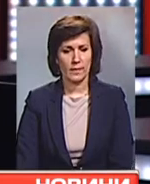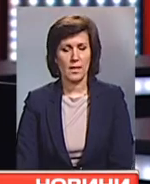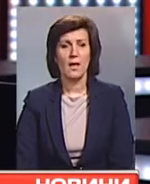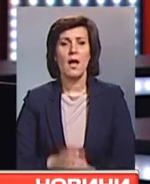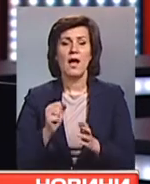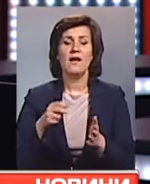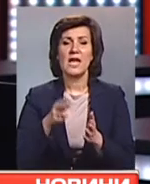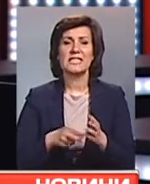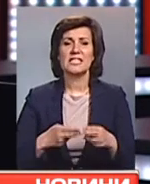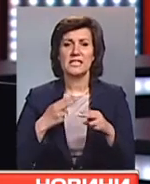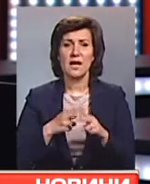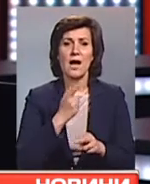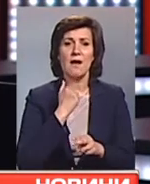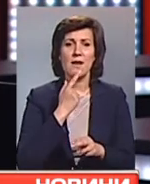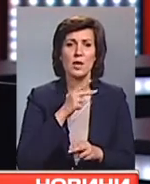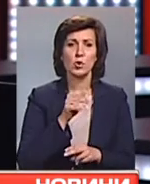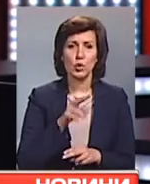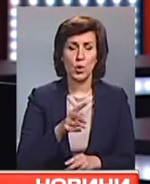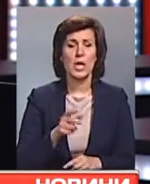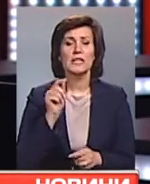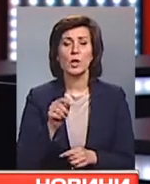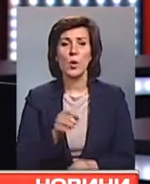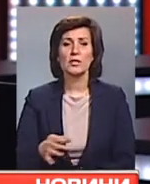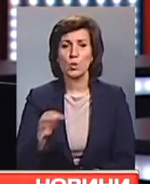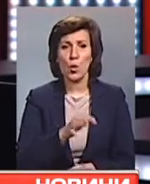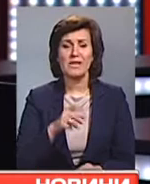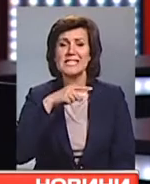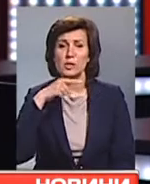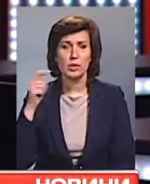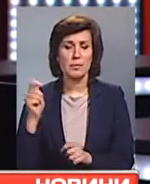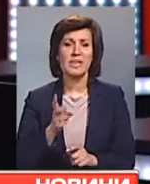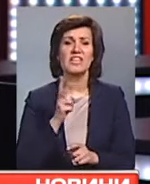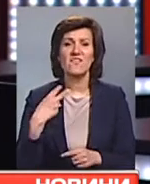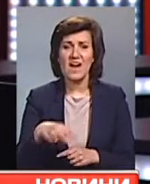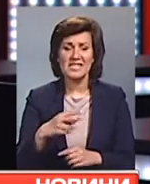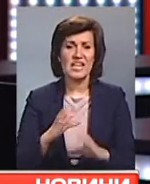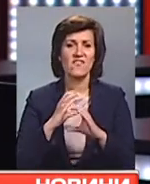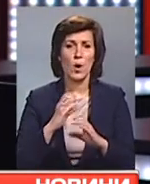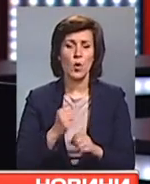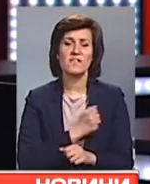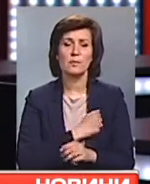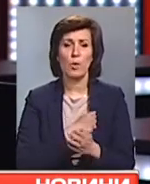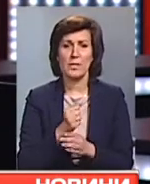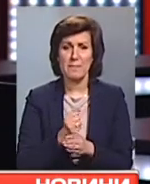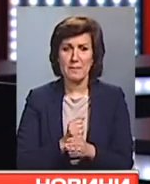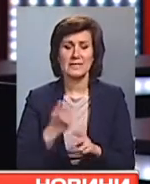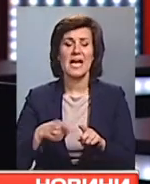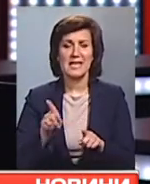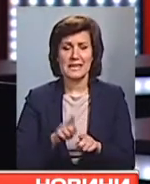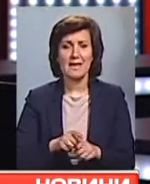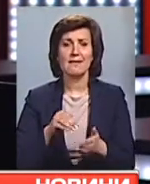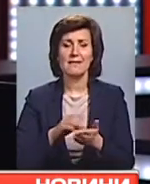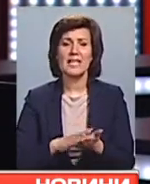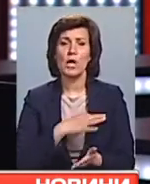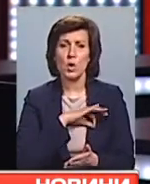На залізничну станцію Краснодон Луганської області з Росії прибули 20 вагонів з боєприпасами. Такі дані розвідки навів спікер